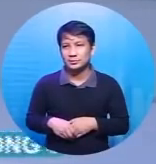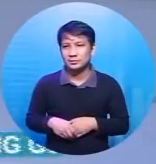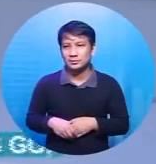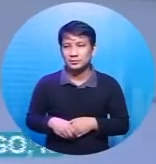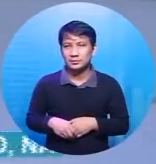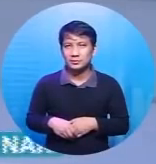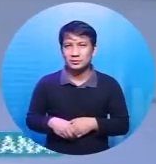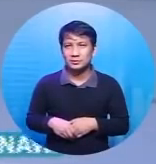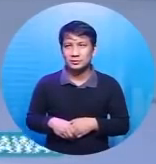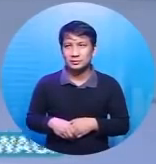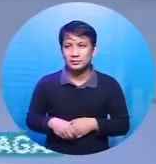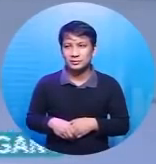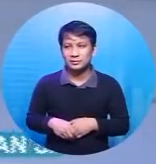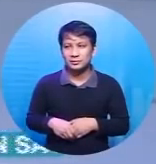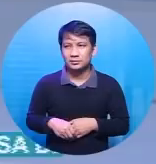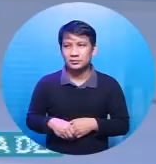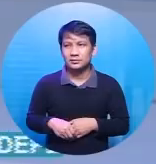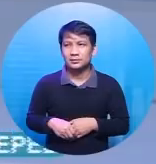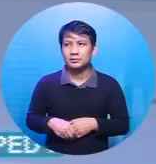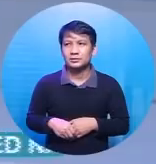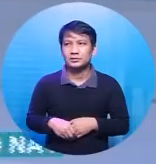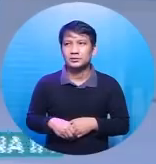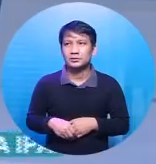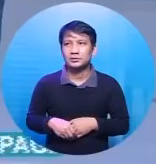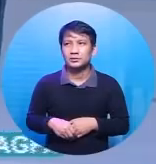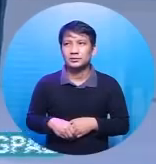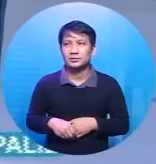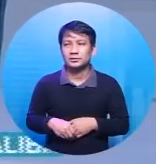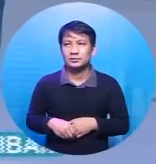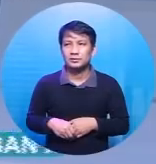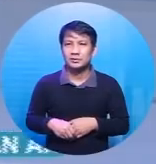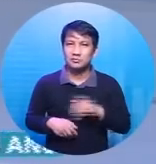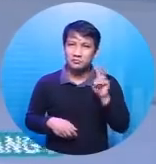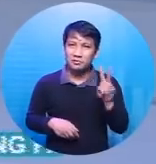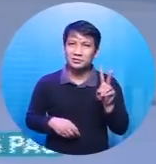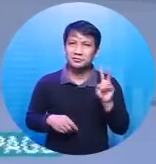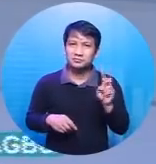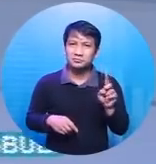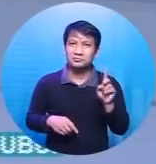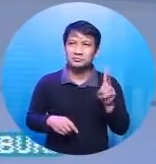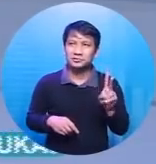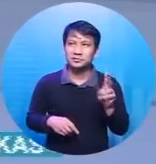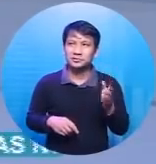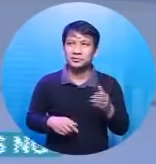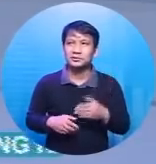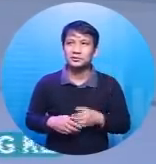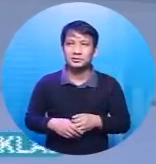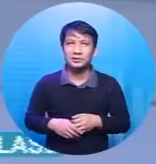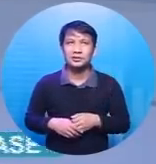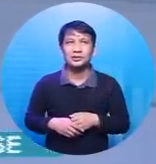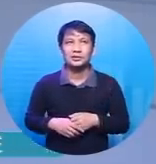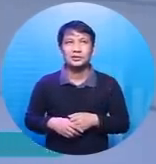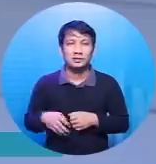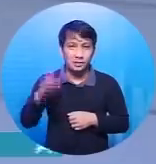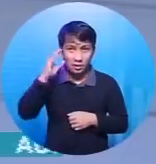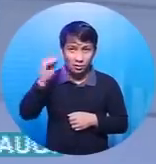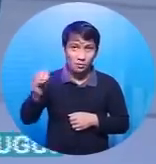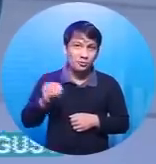One tunog. Two tunog. Hello? Hello.